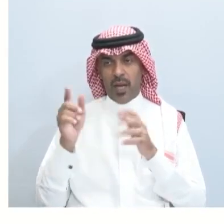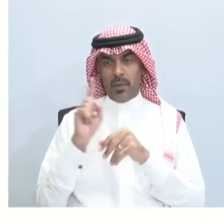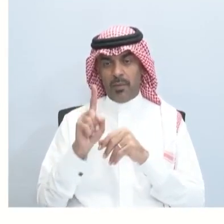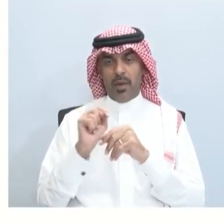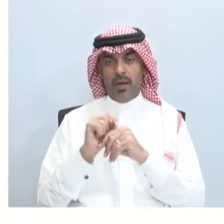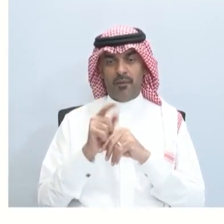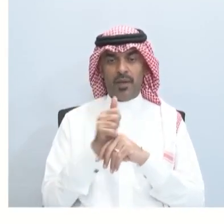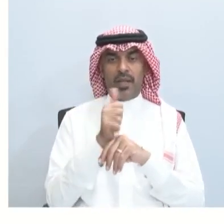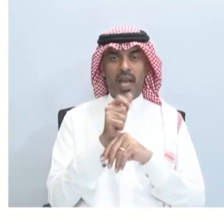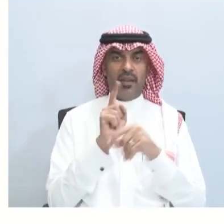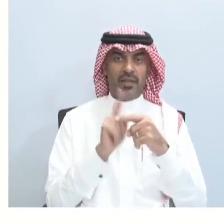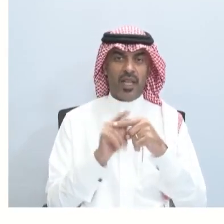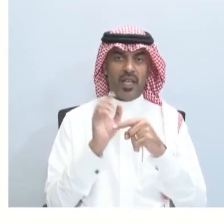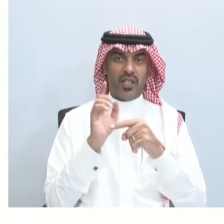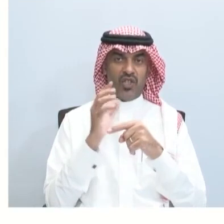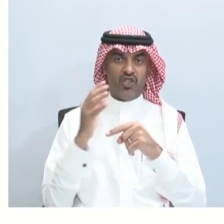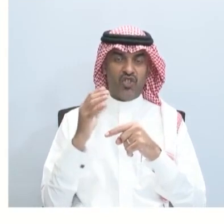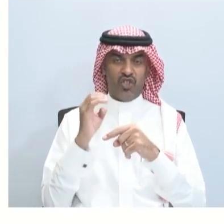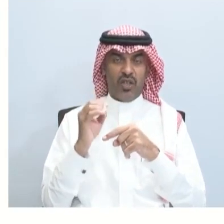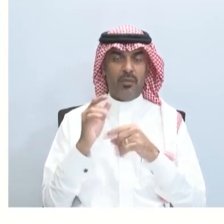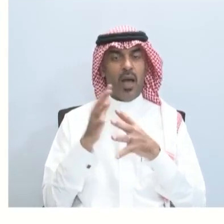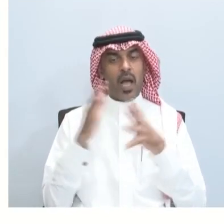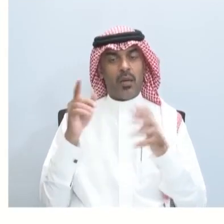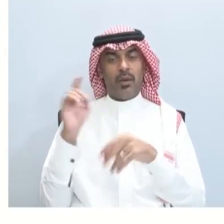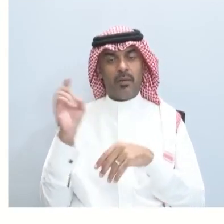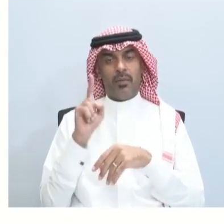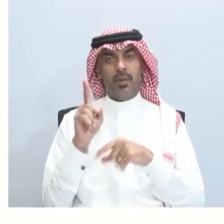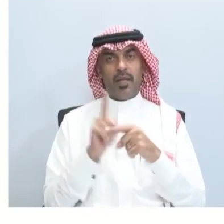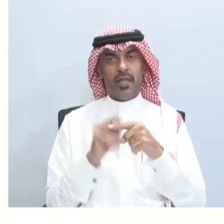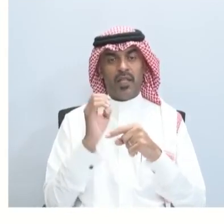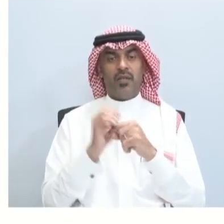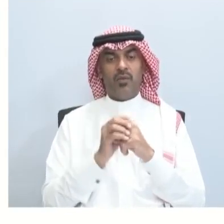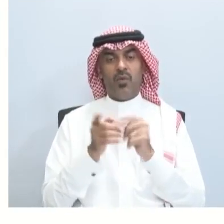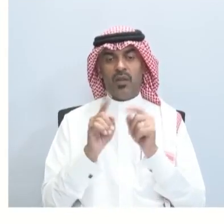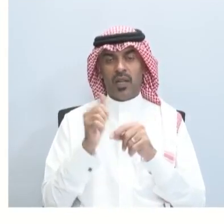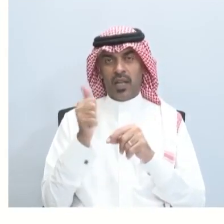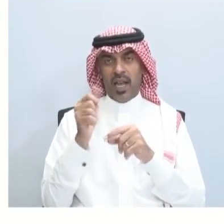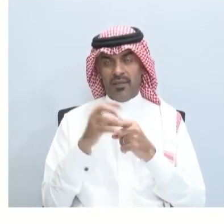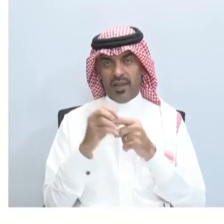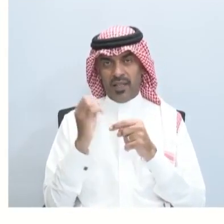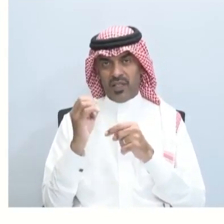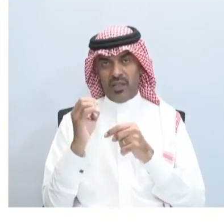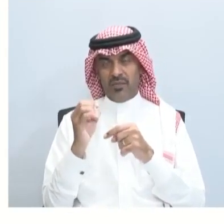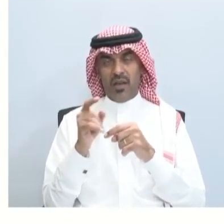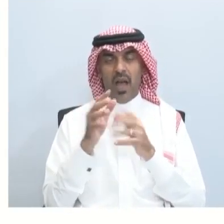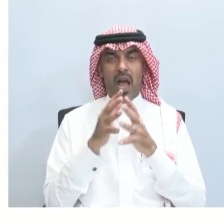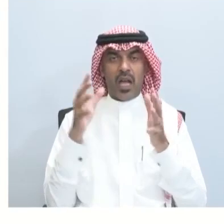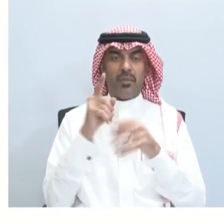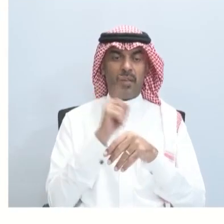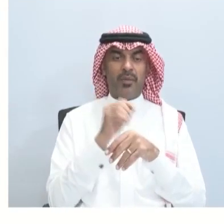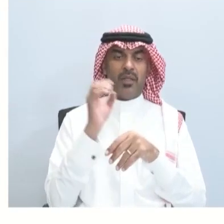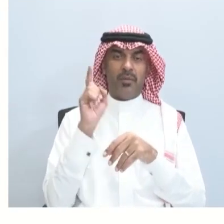باء فان الف زائد جيم اكبر من باء زائد جيم وكذلك الف ناقص جيم اكبر من باء ناقص